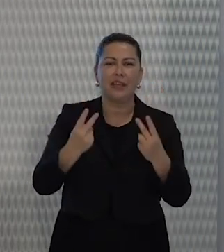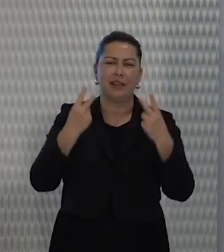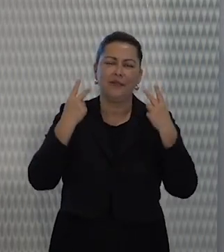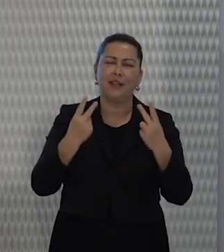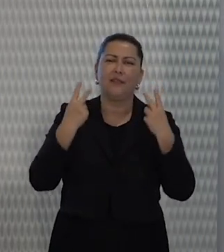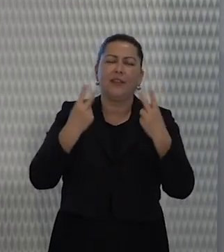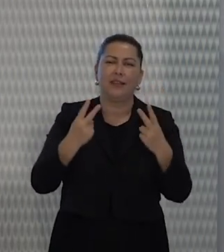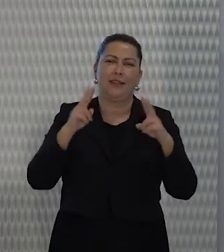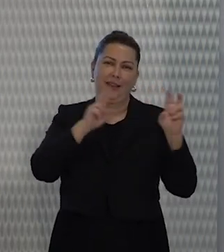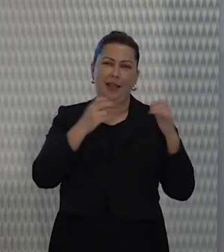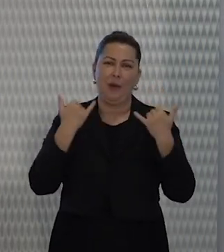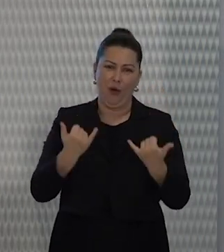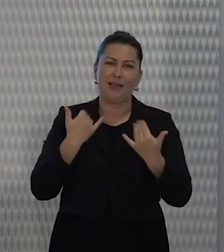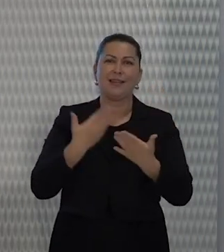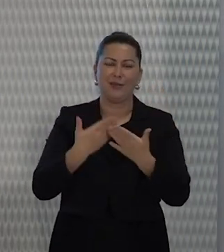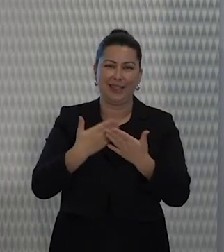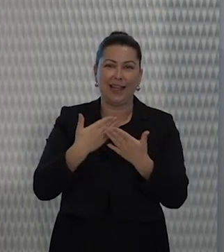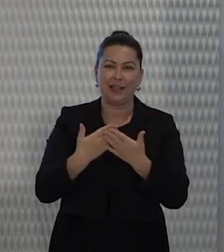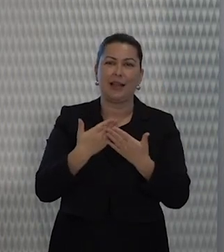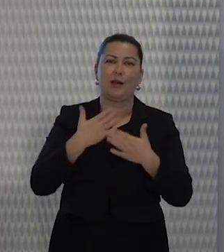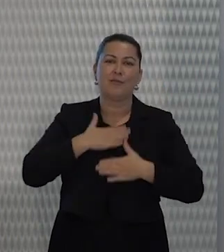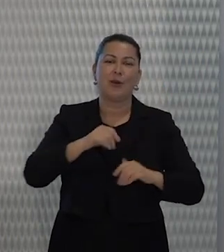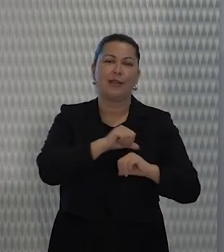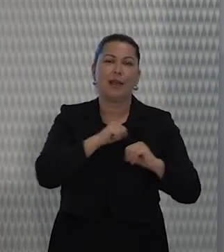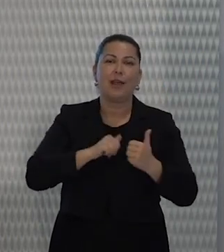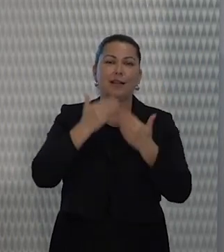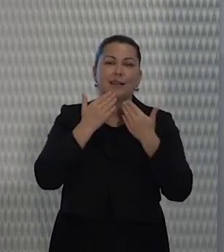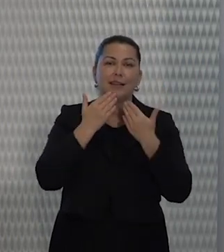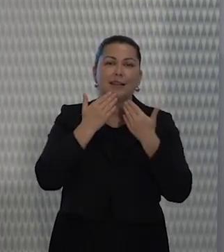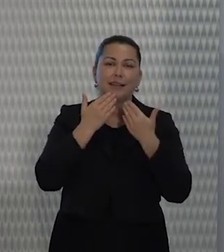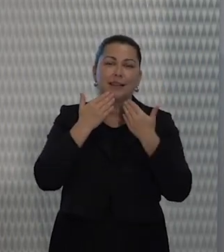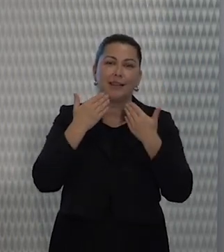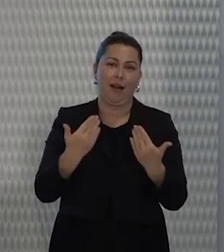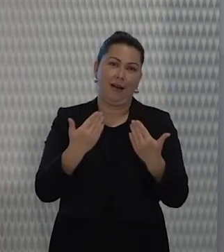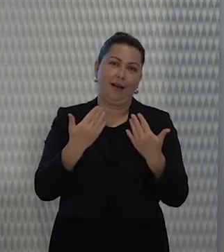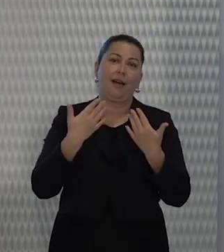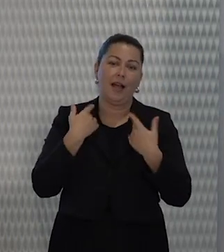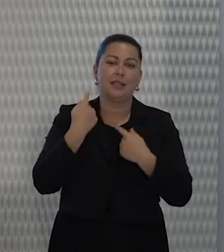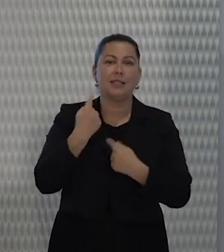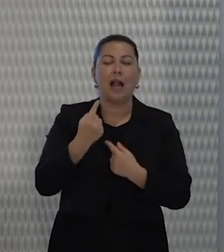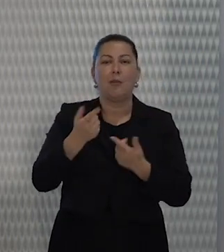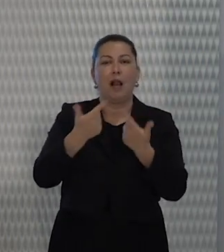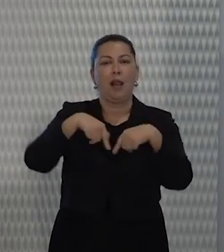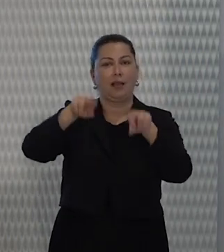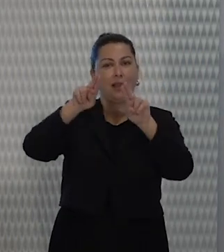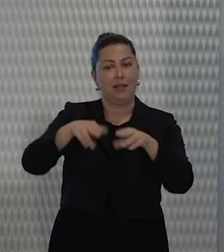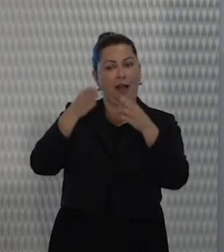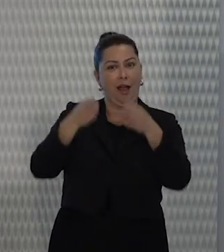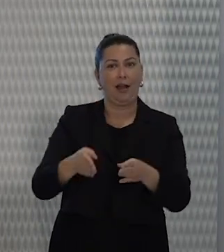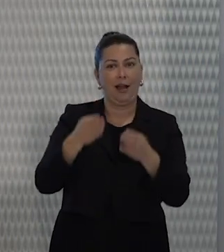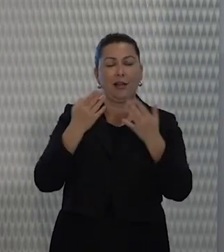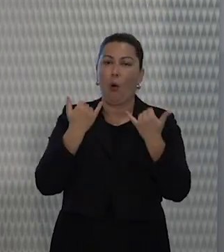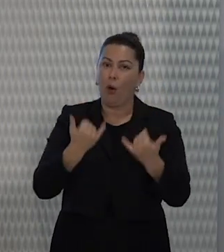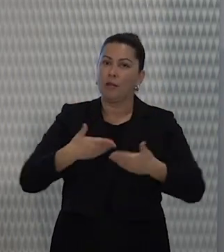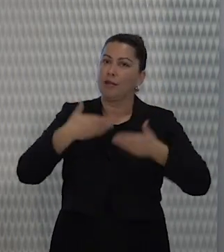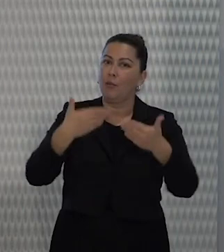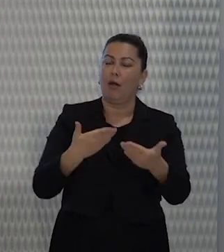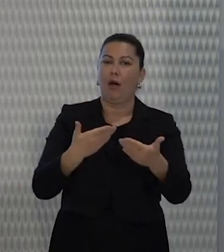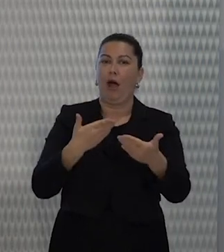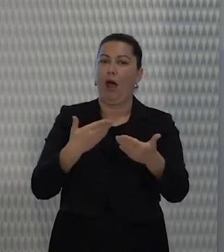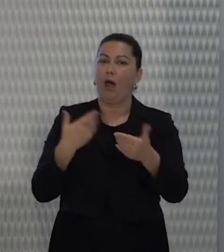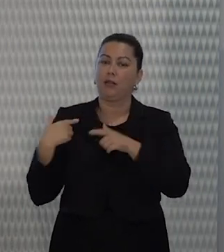und möchte auch ganz herzlich danken, dass Sie, Herr Landesrat, heute auch zu uns gekommen